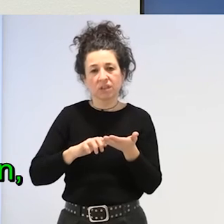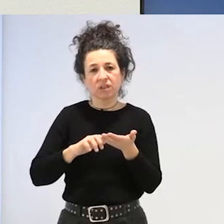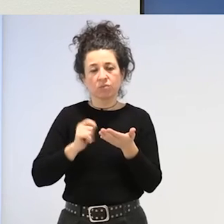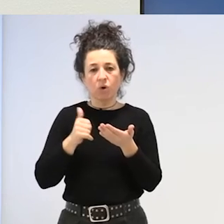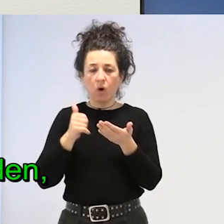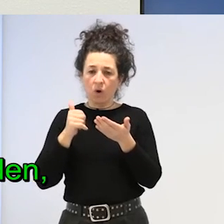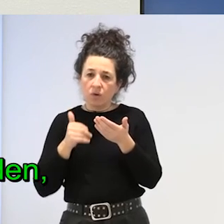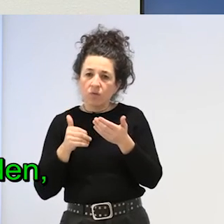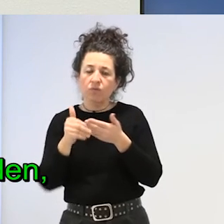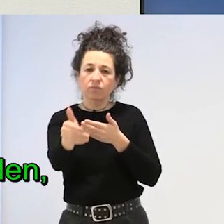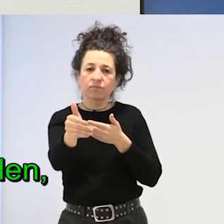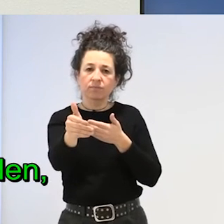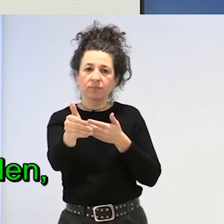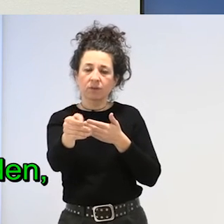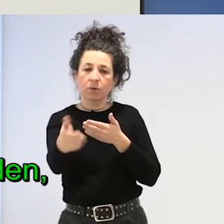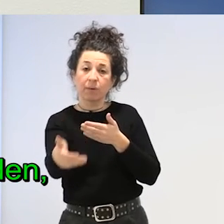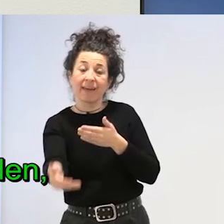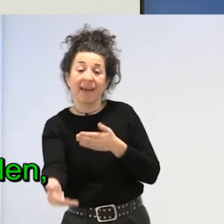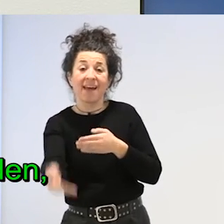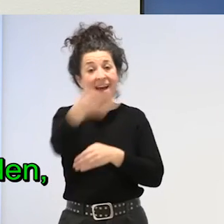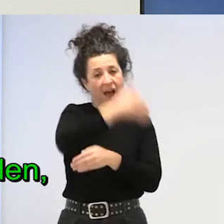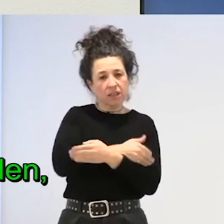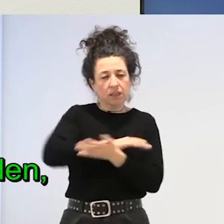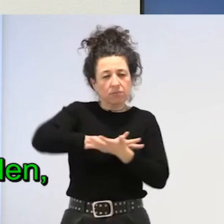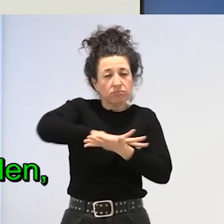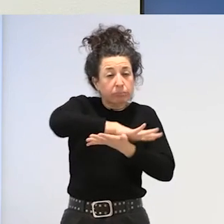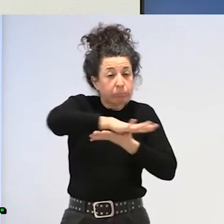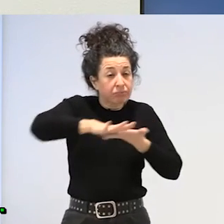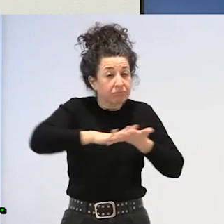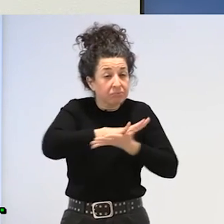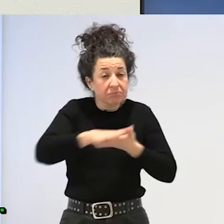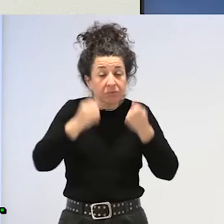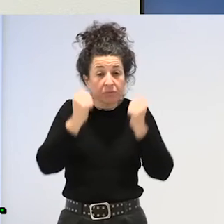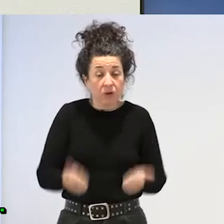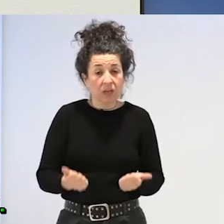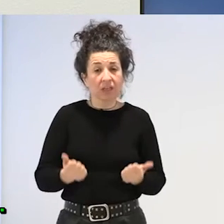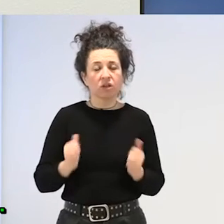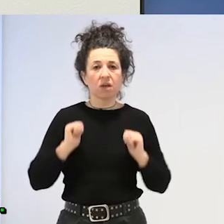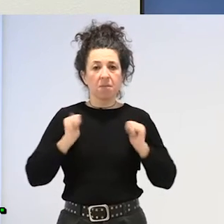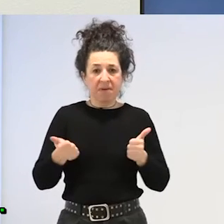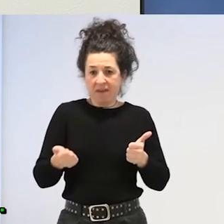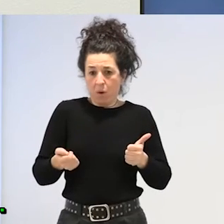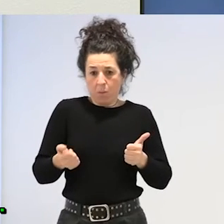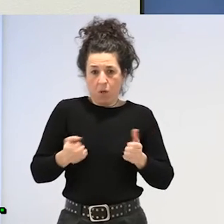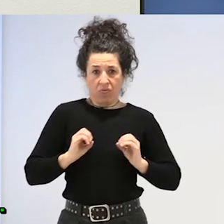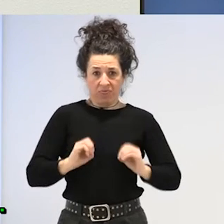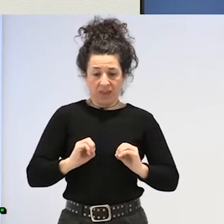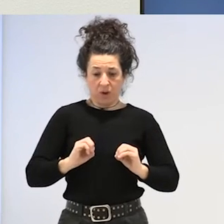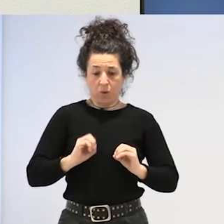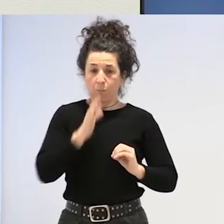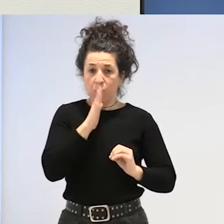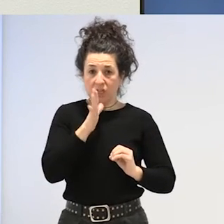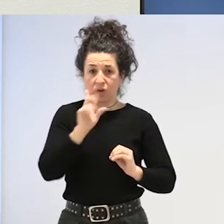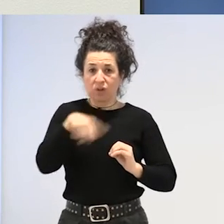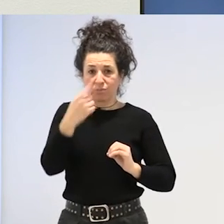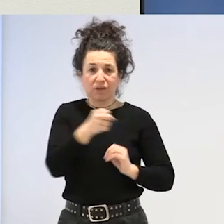aurretik hondamendia handi bat gertatu da, eta orduan, ba, zerotik hasi dira, eta horregatik ondo atera da, ez?